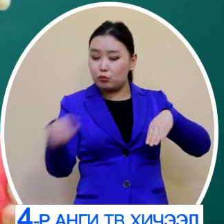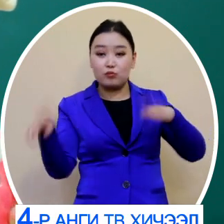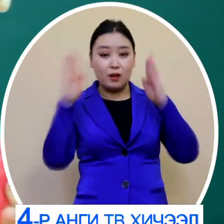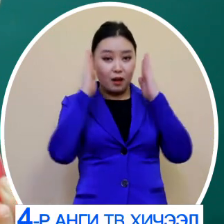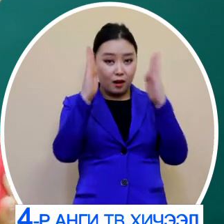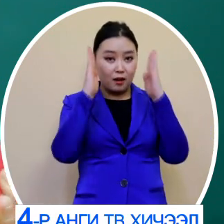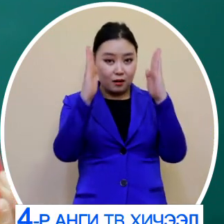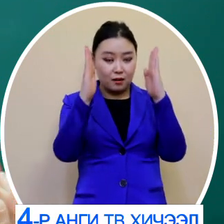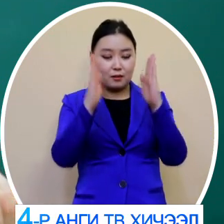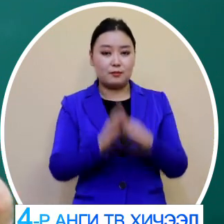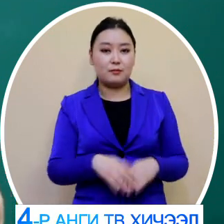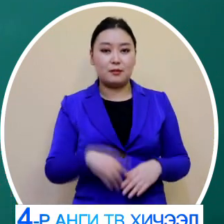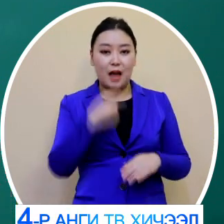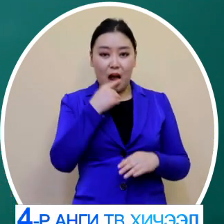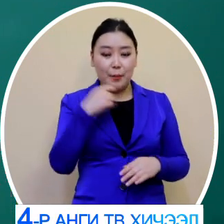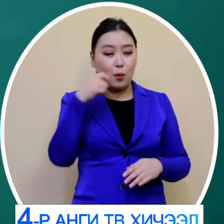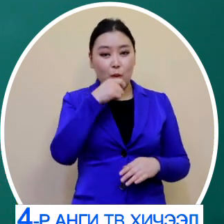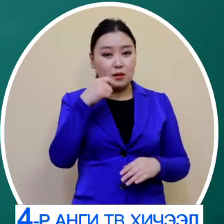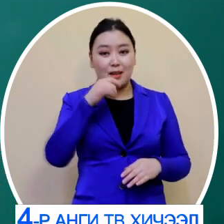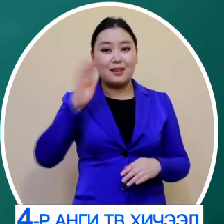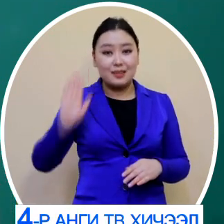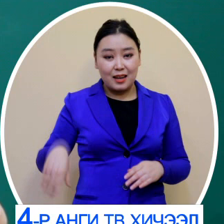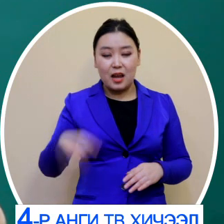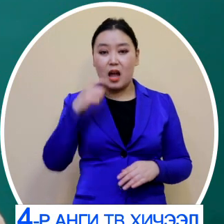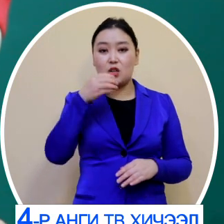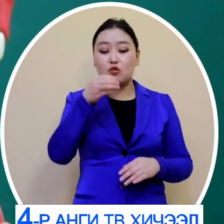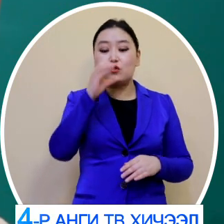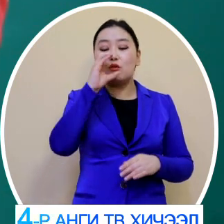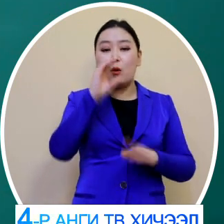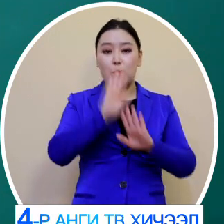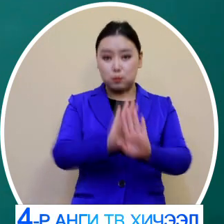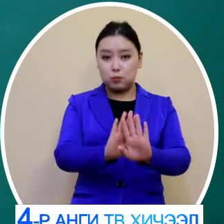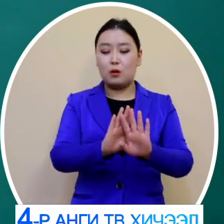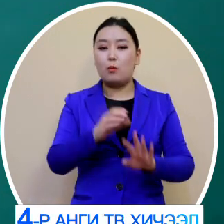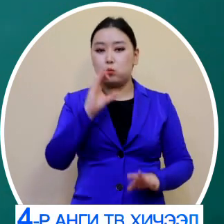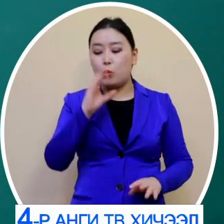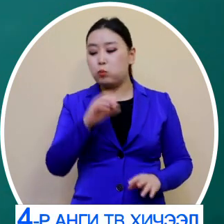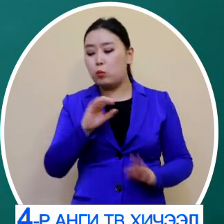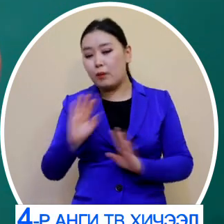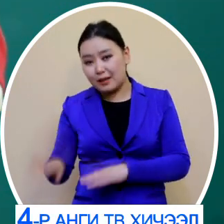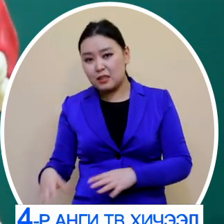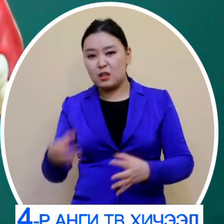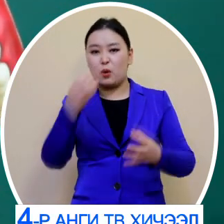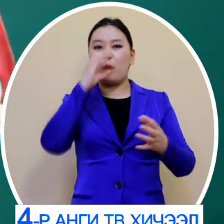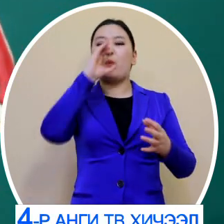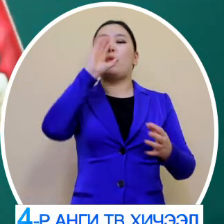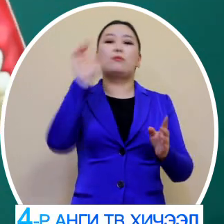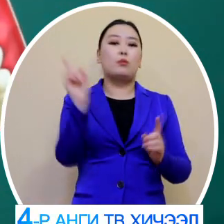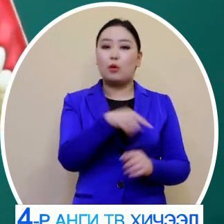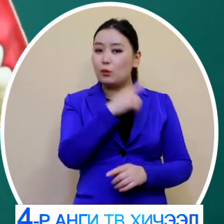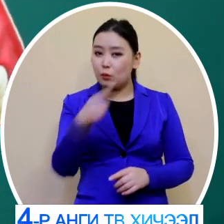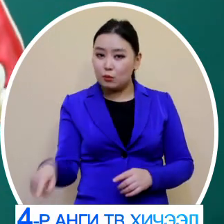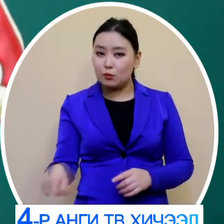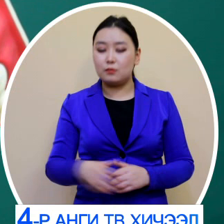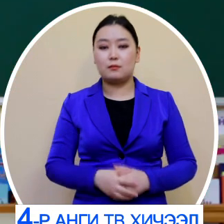хөндлөн хөдөлгөөнөөр хилээ угааж болохгүй нэ. За ингээд амаа угааж дуусныхаа дараа усаар зайлаад асгана. Их хэмжээний усаар хүүхдүүдээ